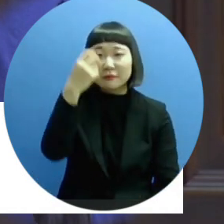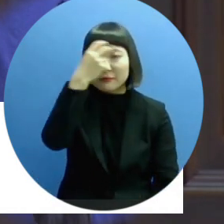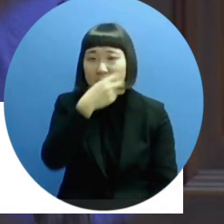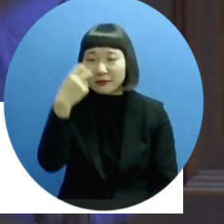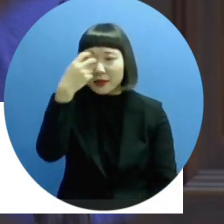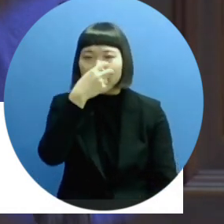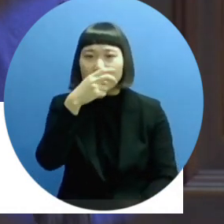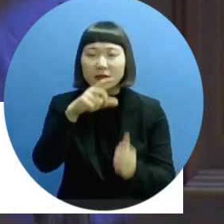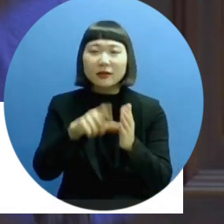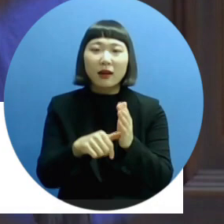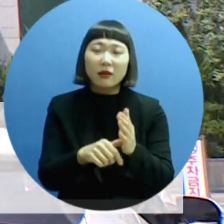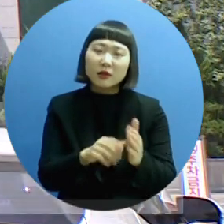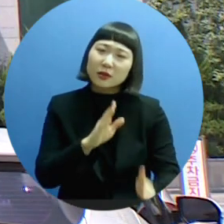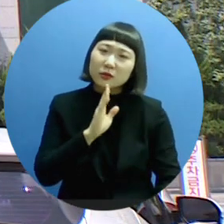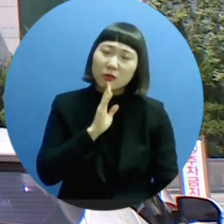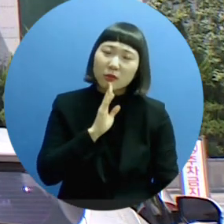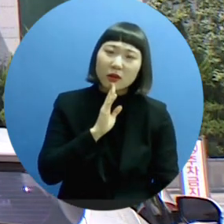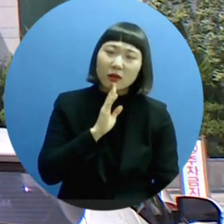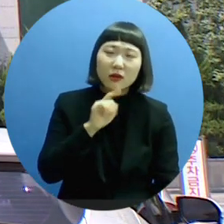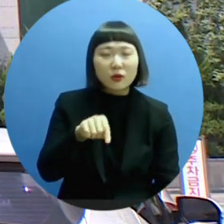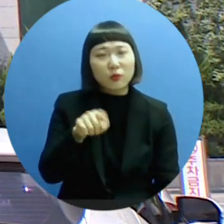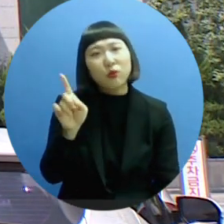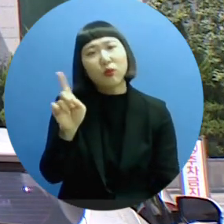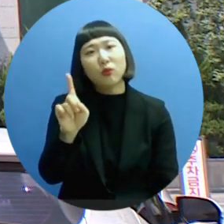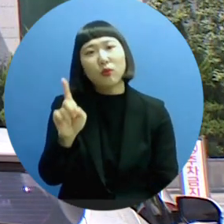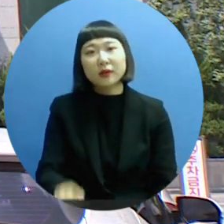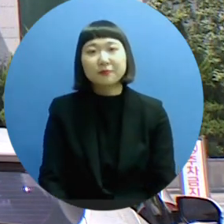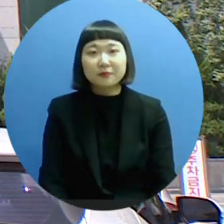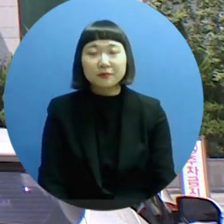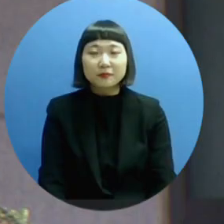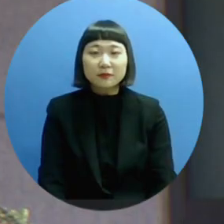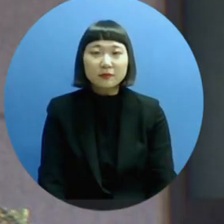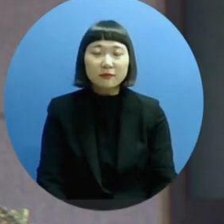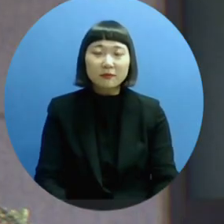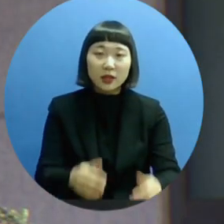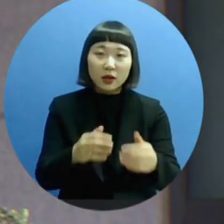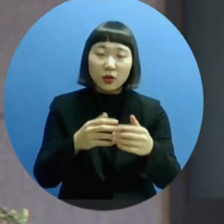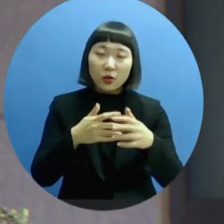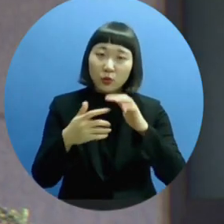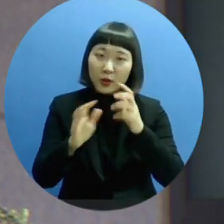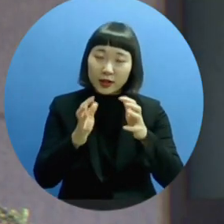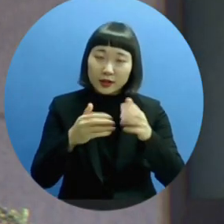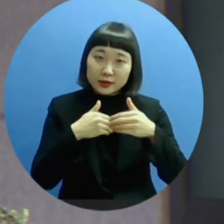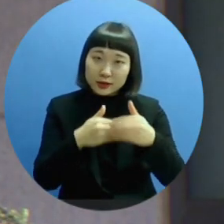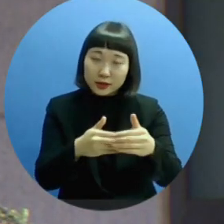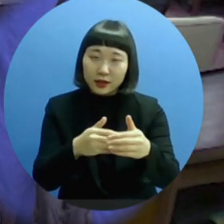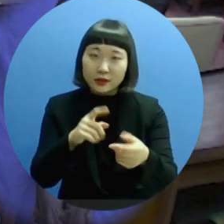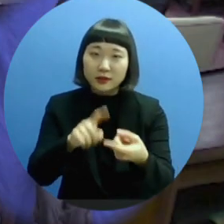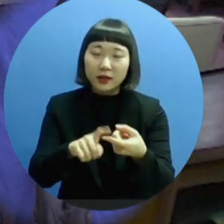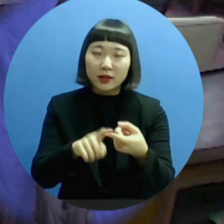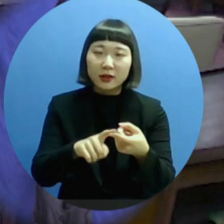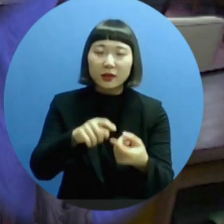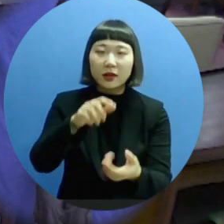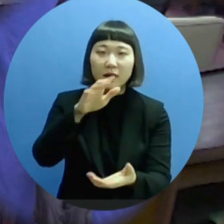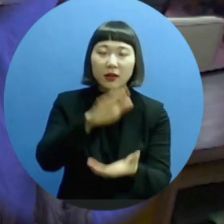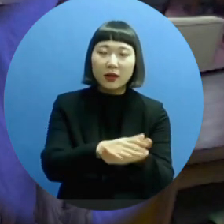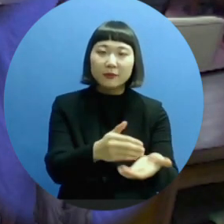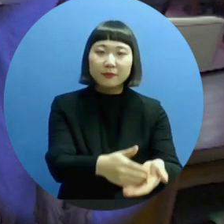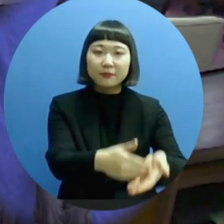정말 이럴 수가 있을까? 남동구의회 회의 진행 규칙에 따라 최종 제출된 예산안에 대한 표결이